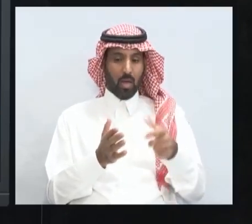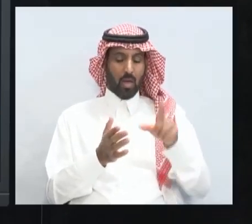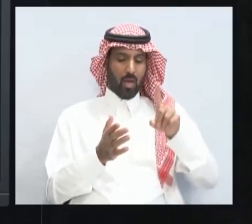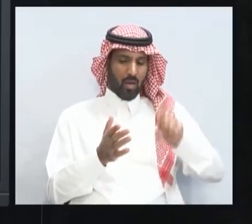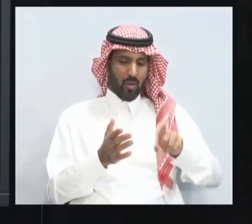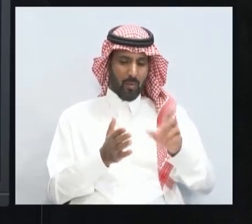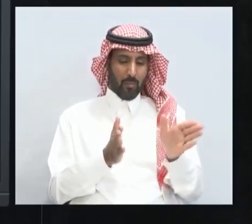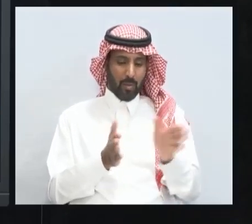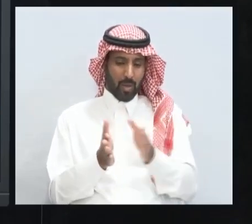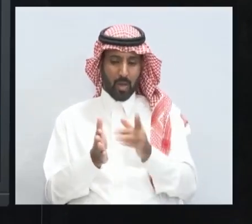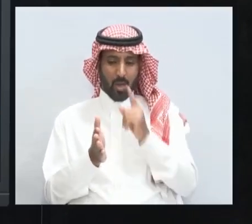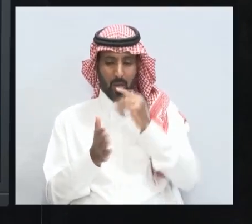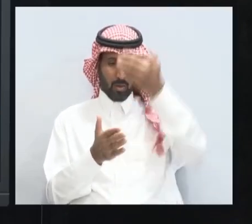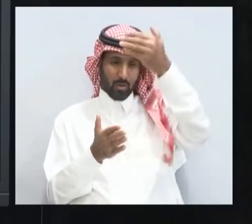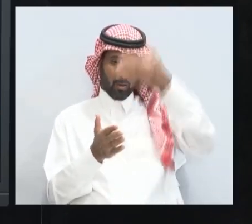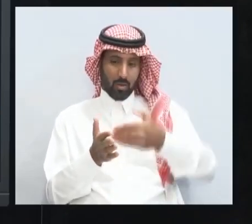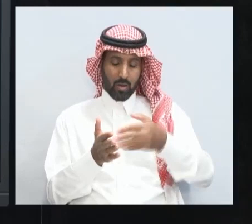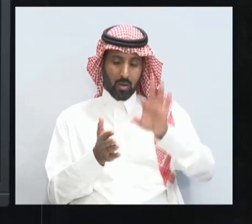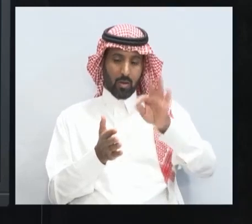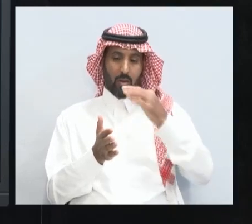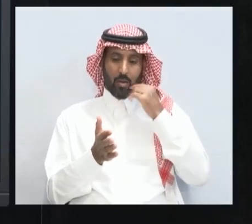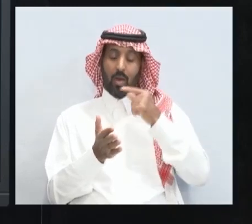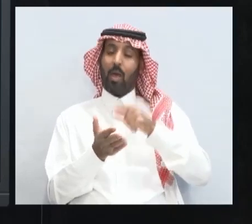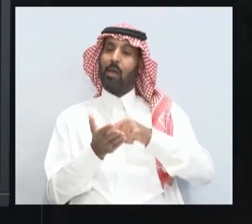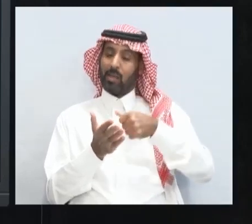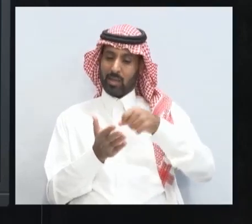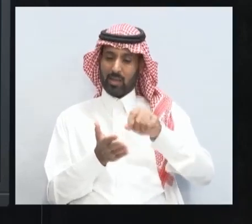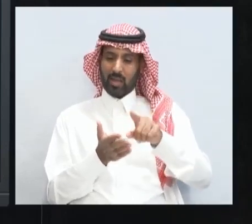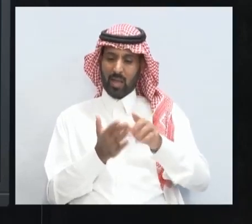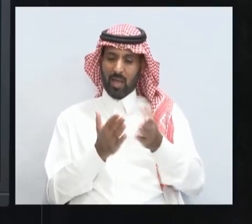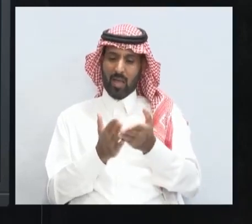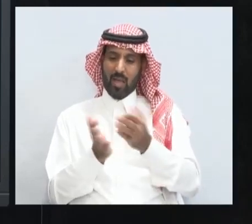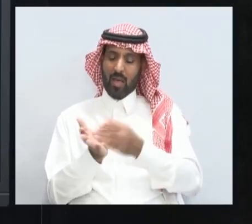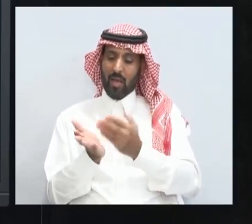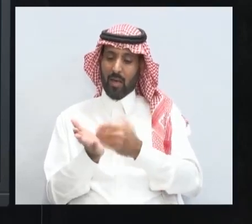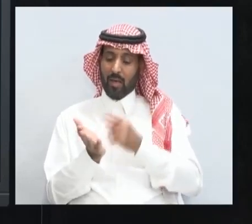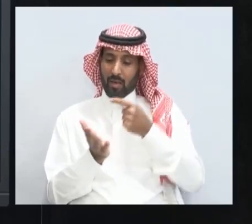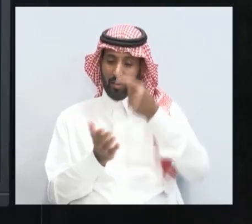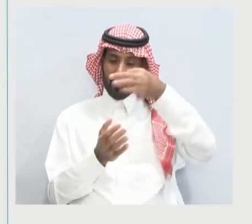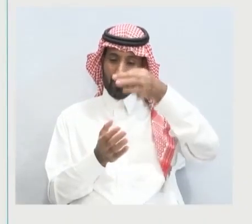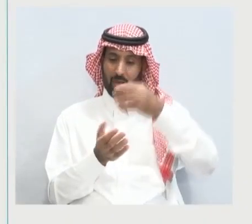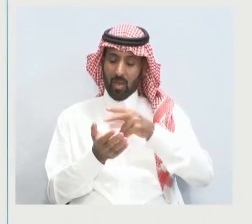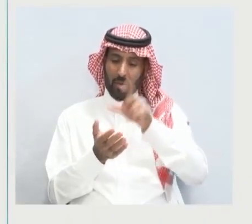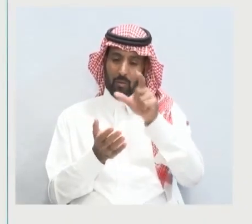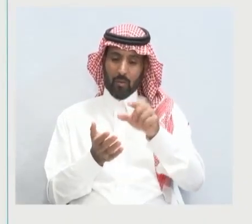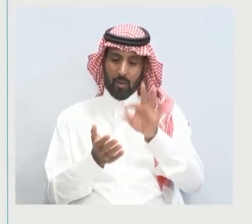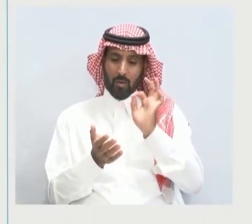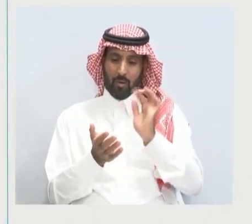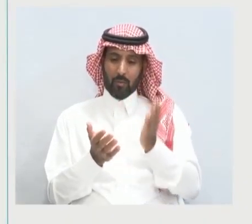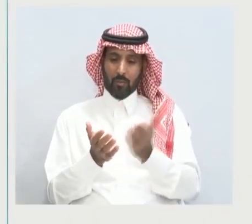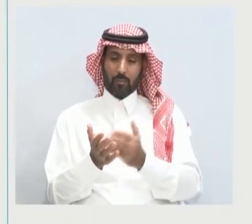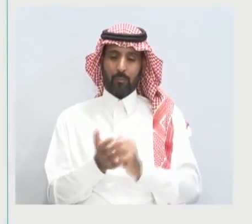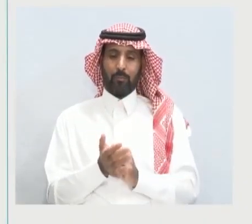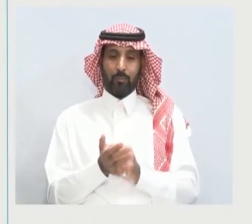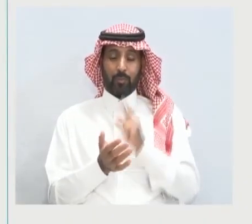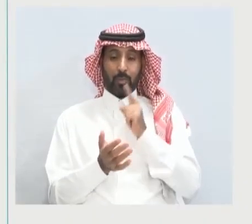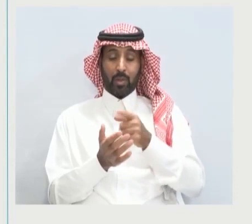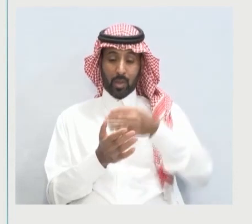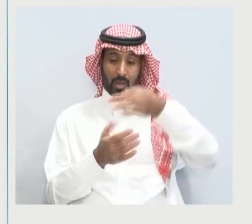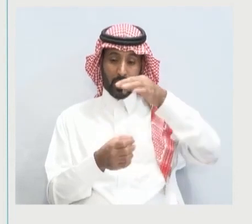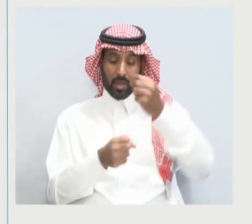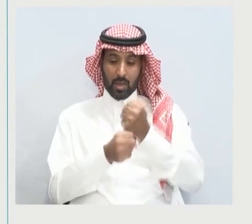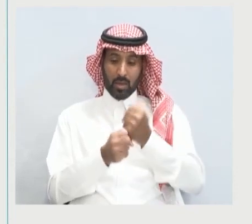اضغط عليها ومن القائمه المستعجله نختار حذف وسيتم حذف ورقه العمل التي اذا كانت